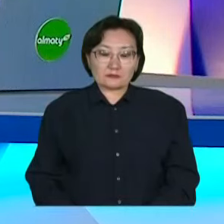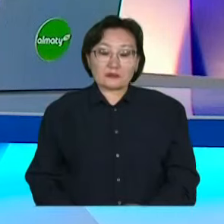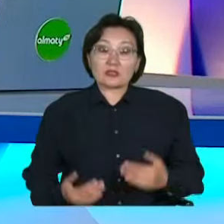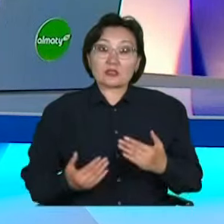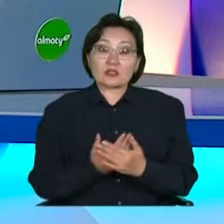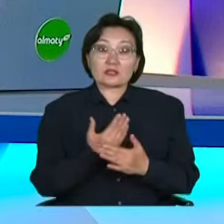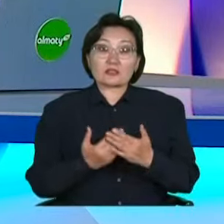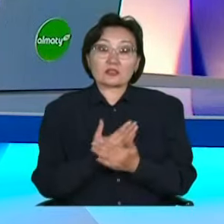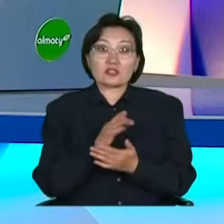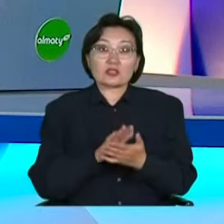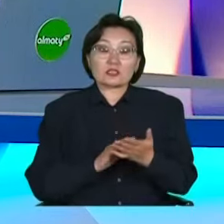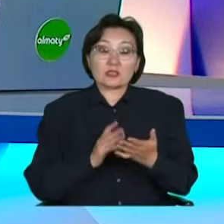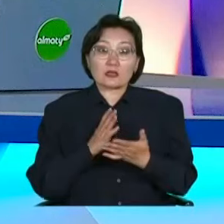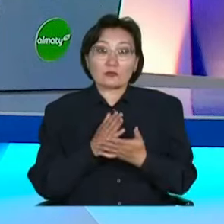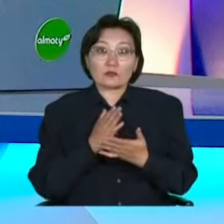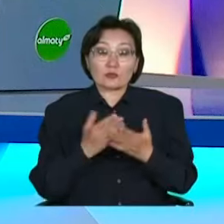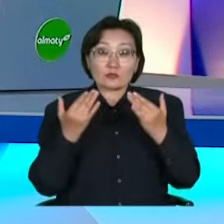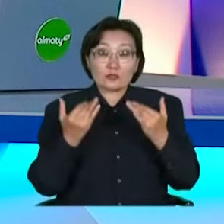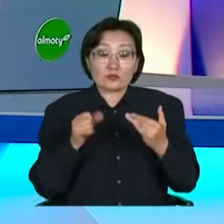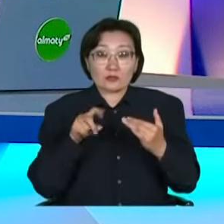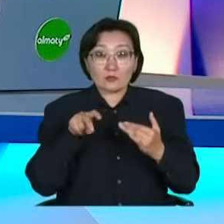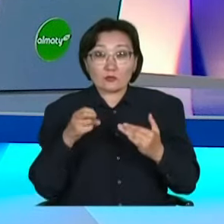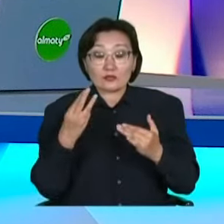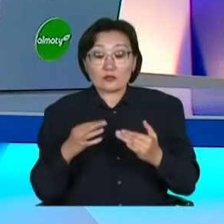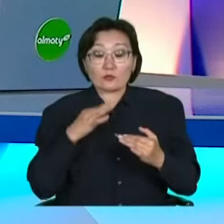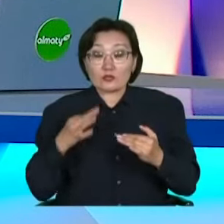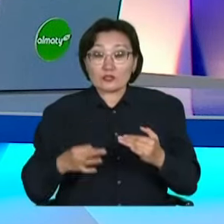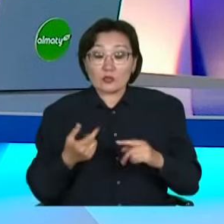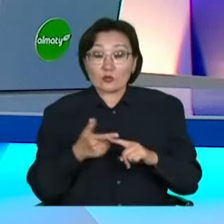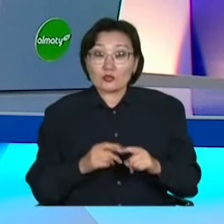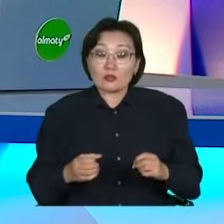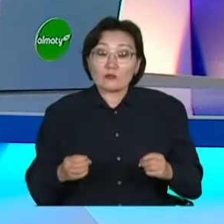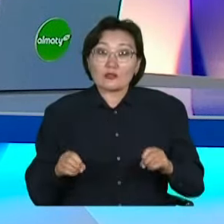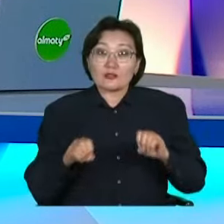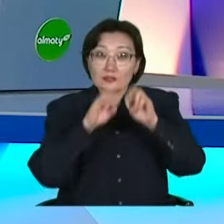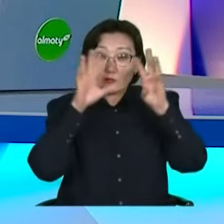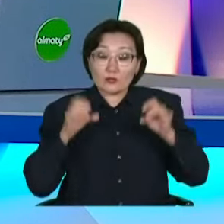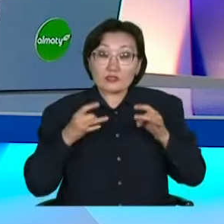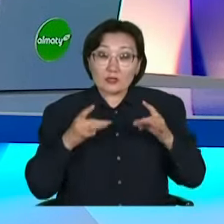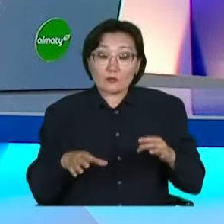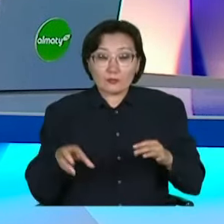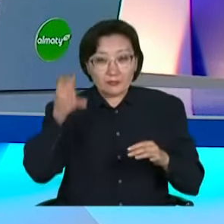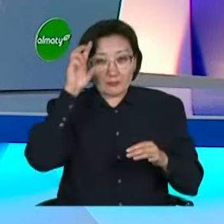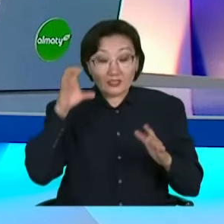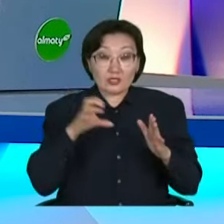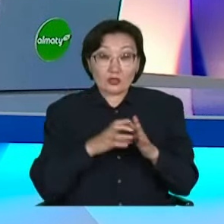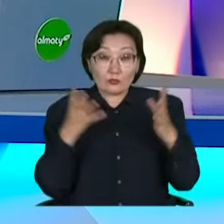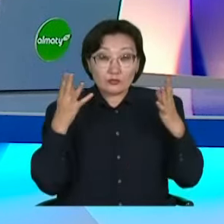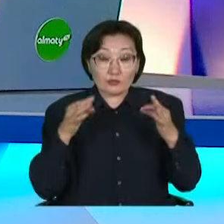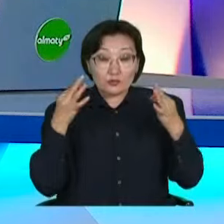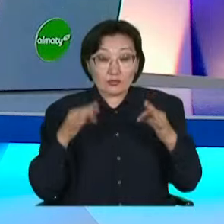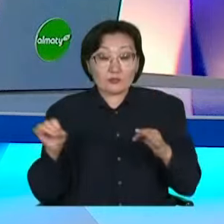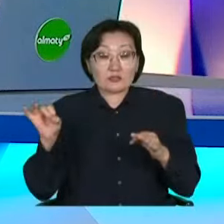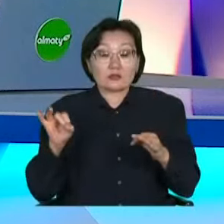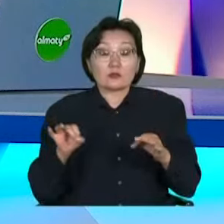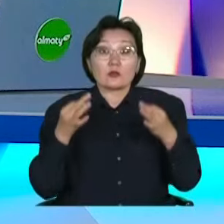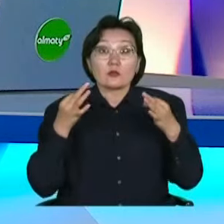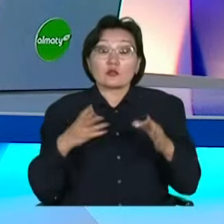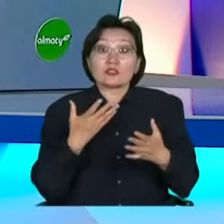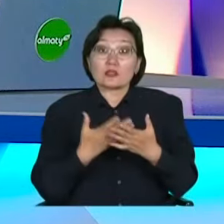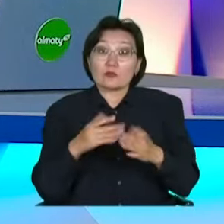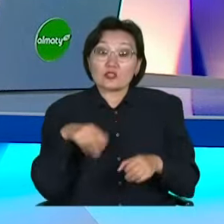Келей эфирде жаңалықтар. Бүгін алаш баласы үшін аса қастерлі мереке мемлекеттік рәміздер күні. Егемендігіміз бен тәуелсіздігімізді